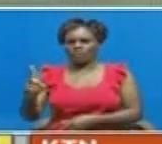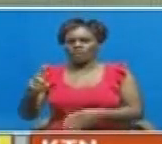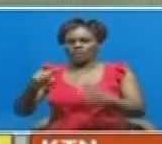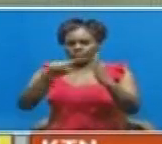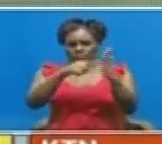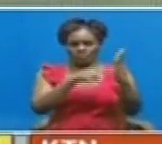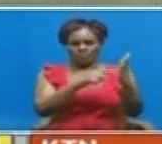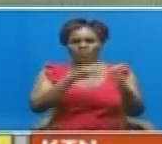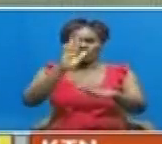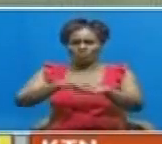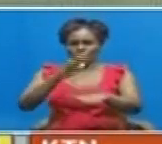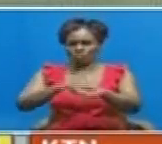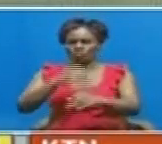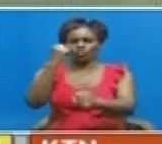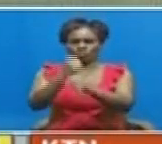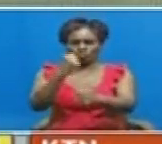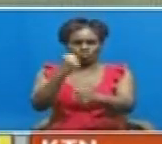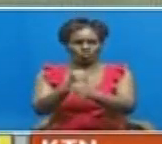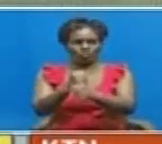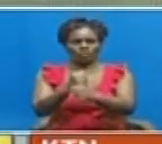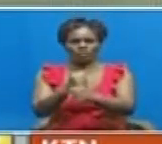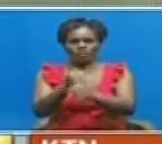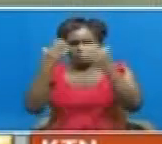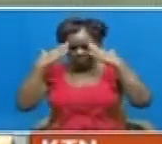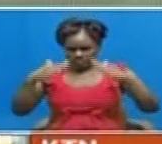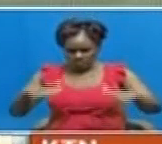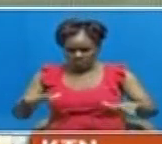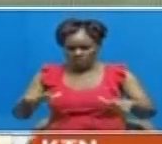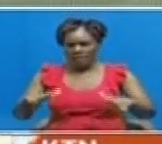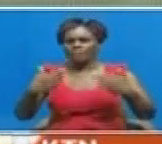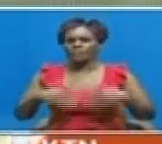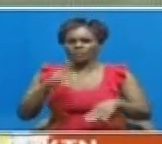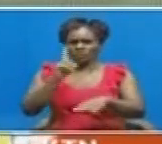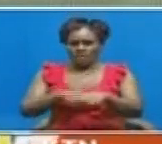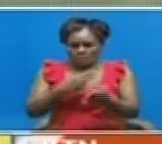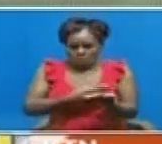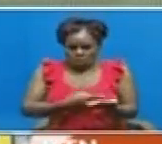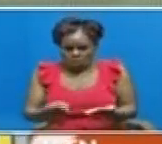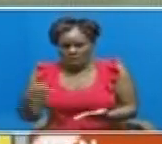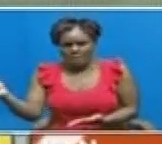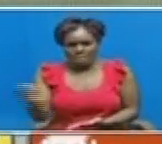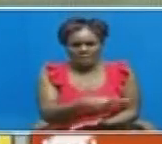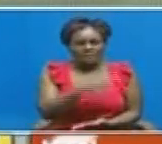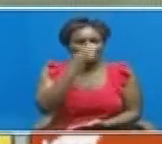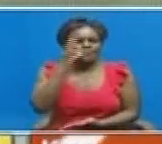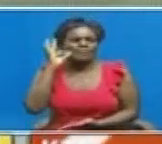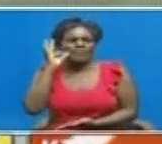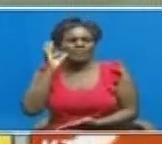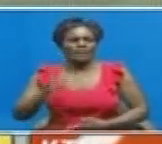yap zaidi kuek hasa kwa muum wa din ya kiislamu wakati huu wa mwezi muku wa